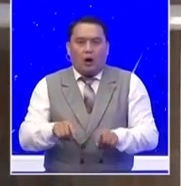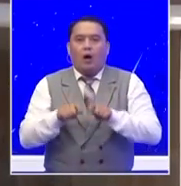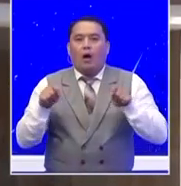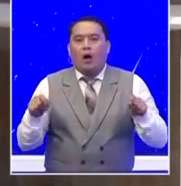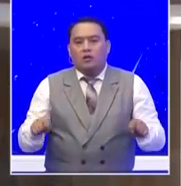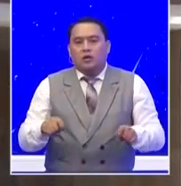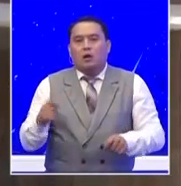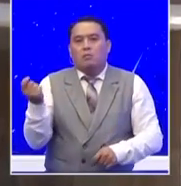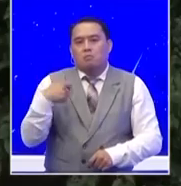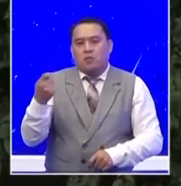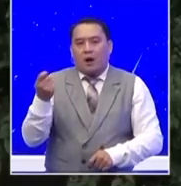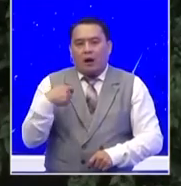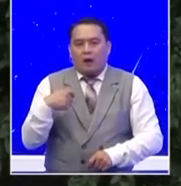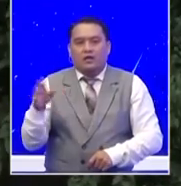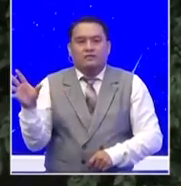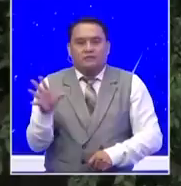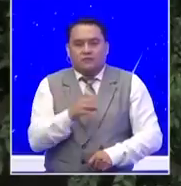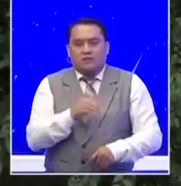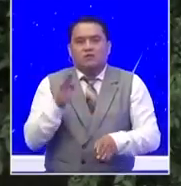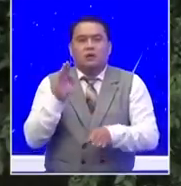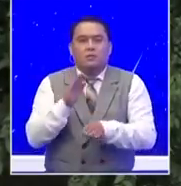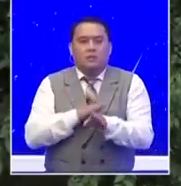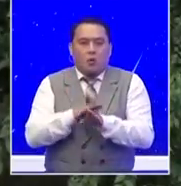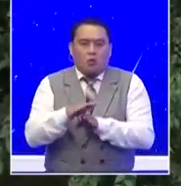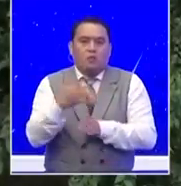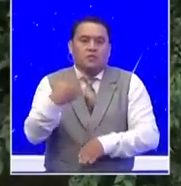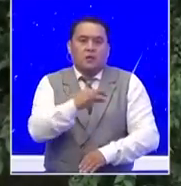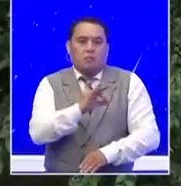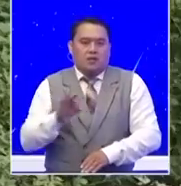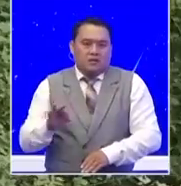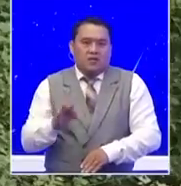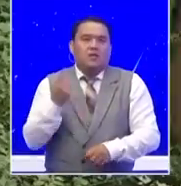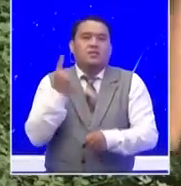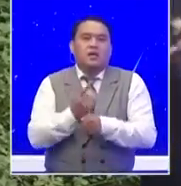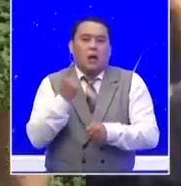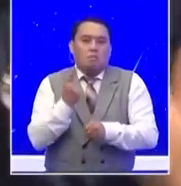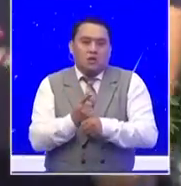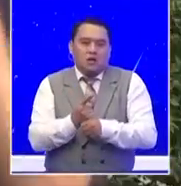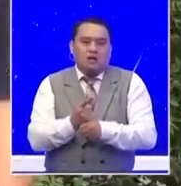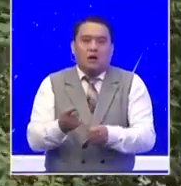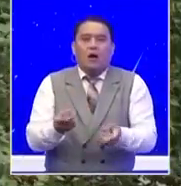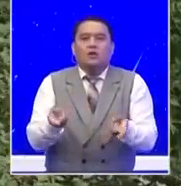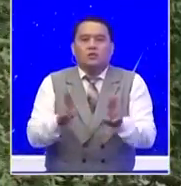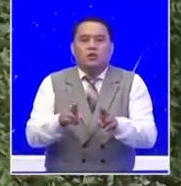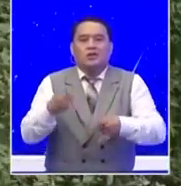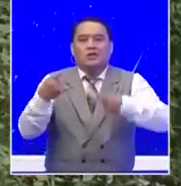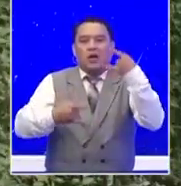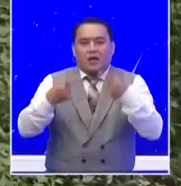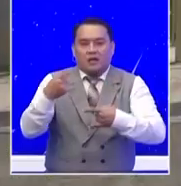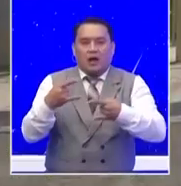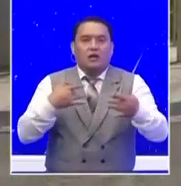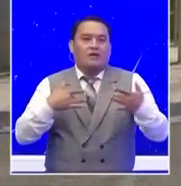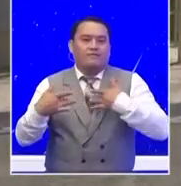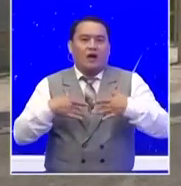для посещения бани, сауны и спа-центры заполняемостью не более 50%. Запреты на открытие остаются для кинотеатров,